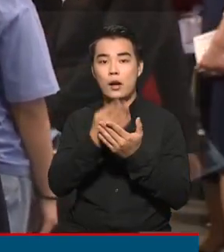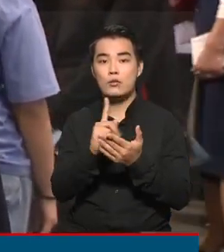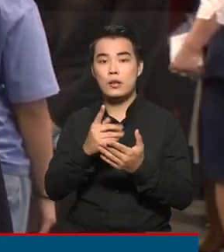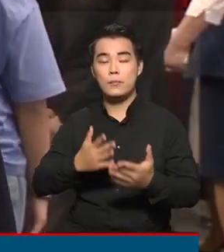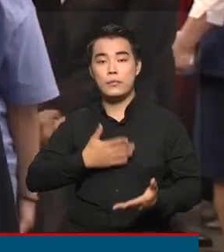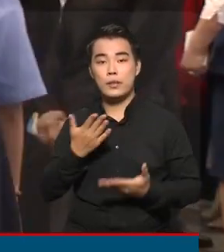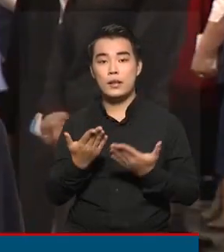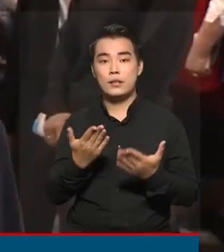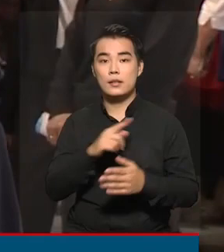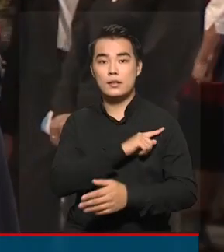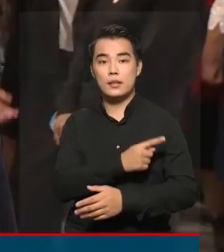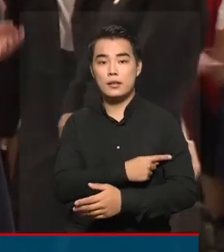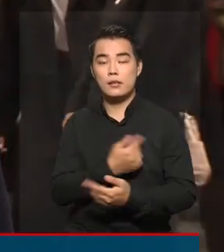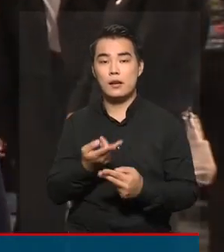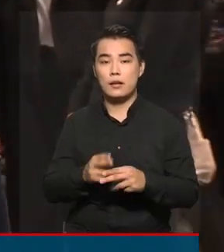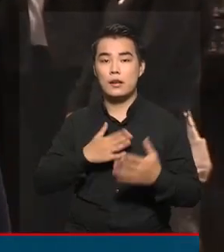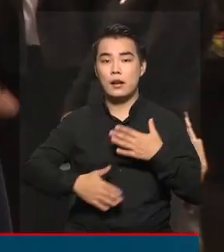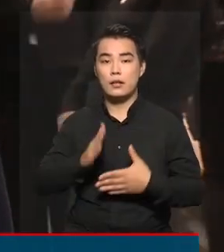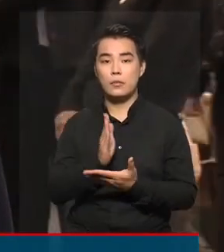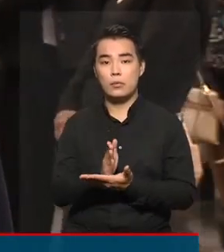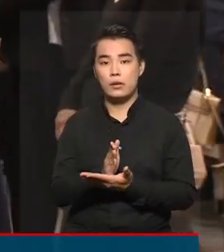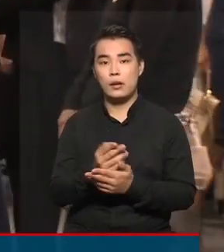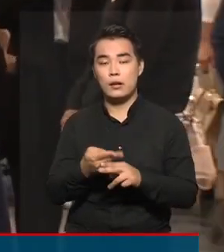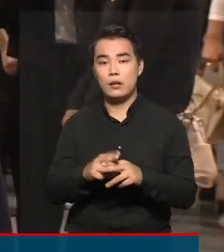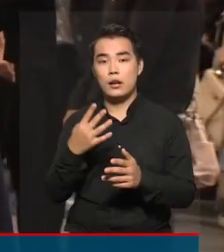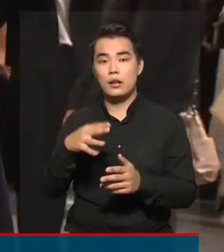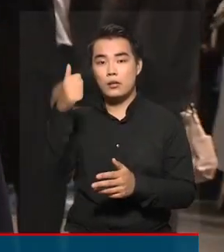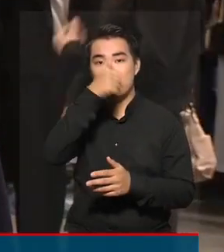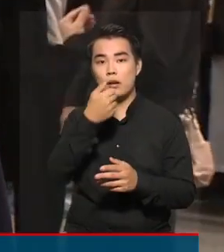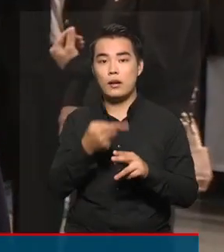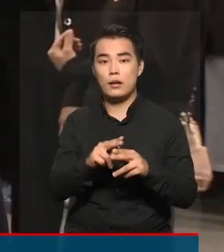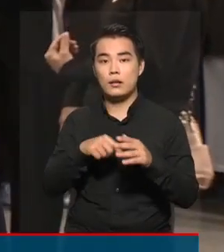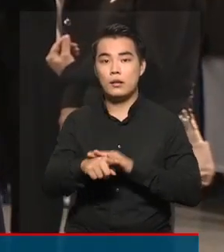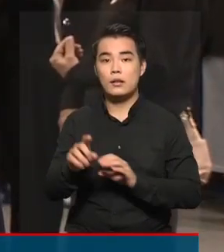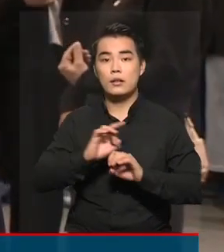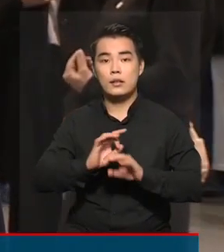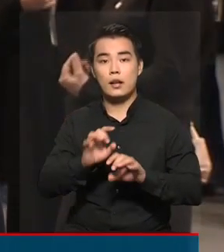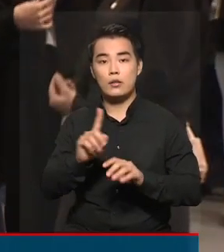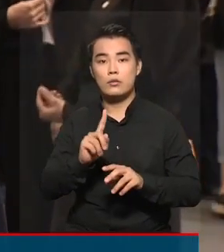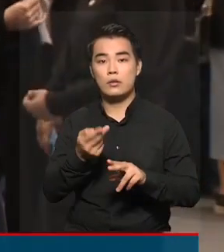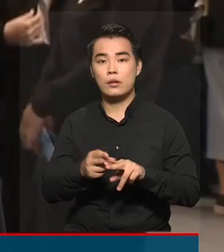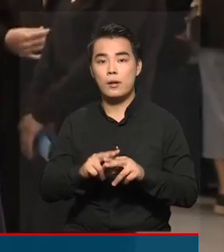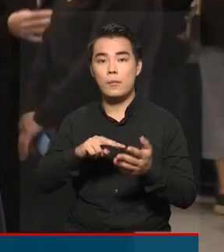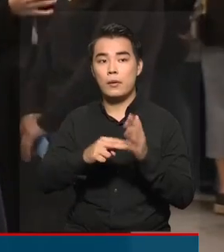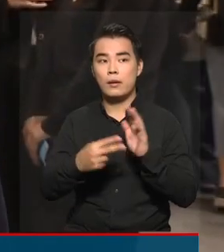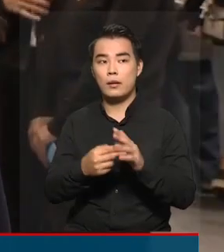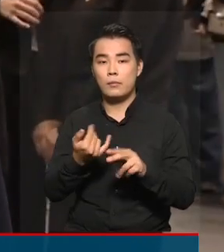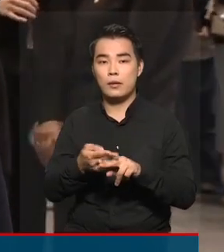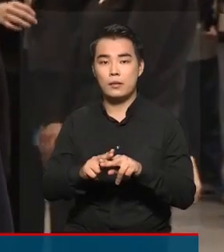күш берсем, ол менің бақытым. Бұл енді 40 жыл бойы мен аңсап кеткен программа